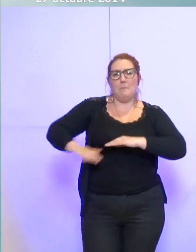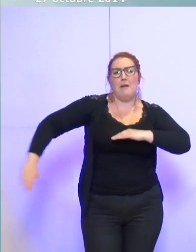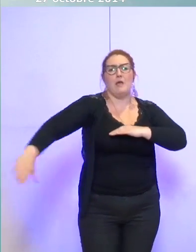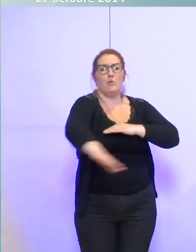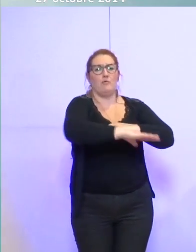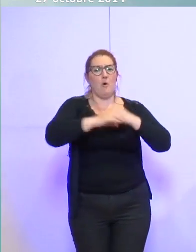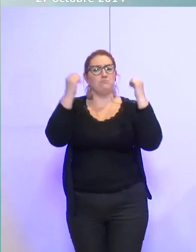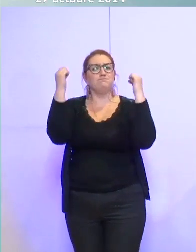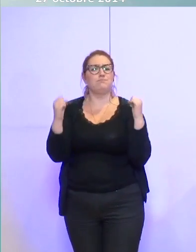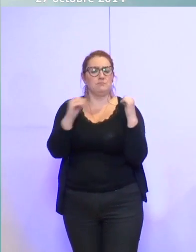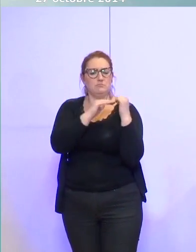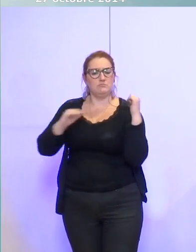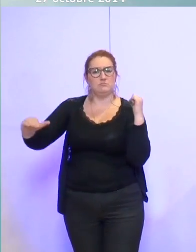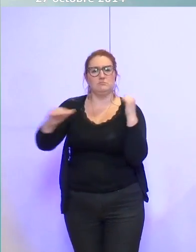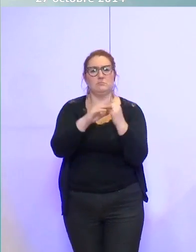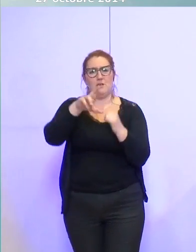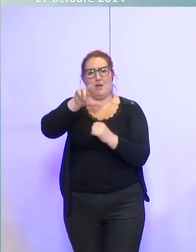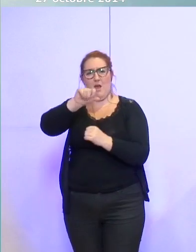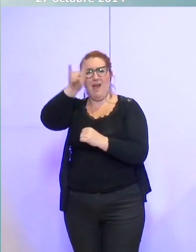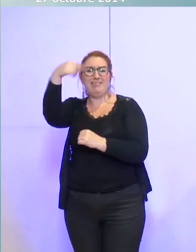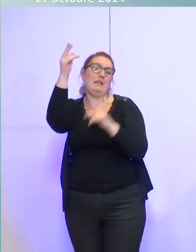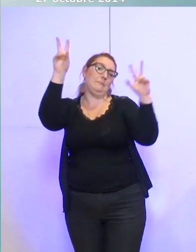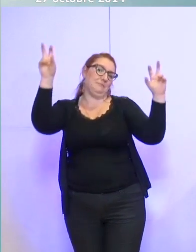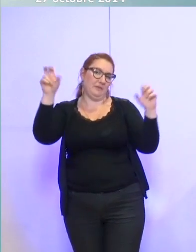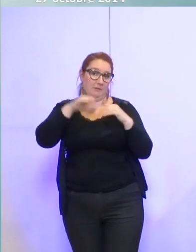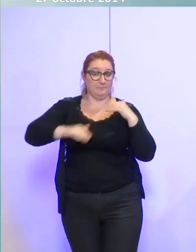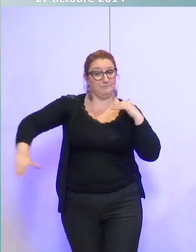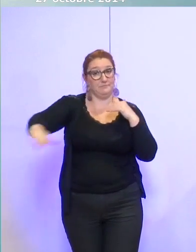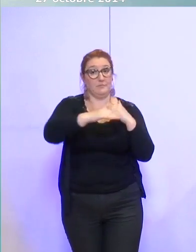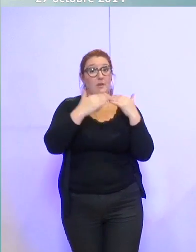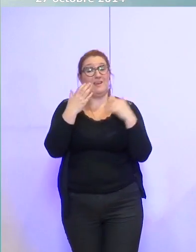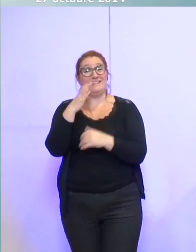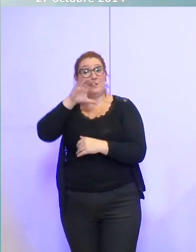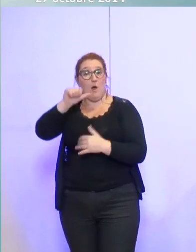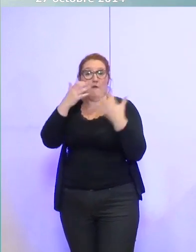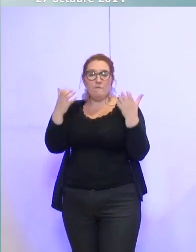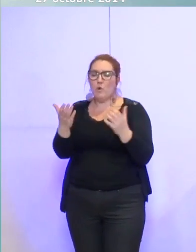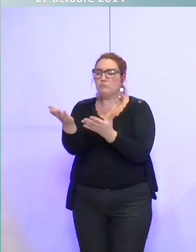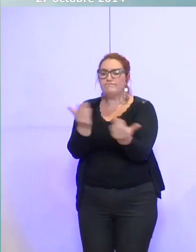le bâtiment, ça s'appelle le radier. Le CEA voulait que ce soit démoli en filière classique.